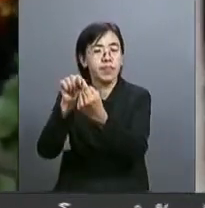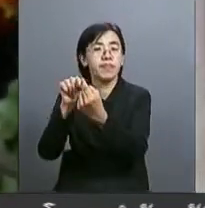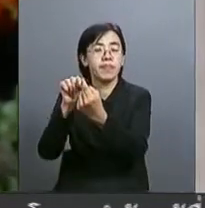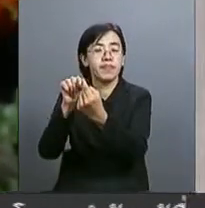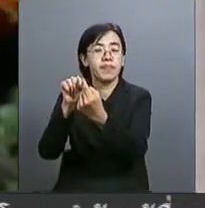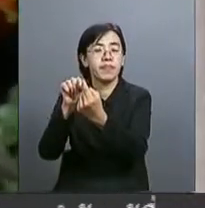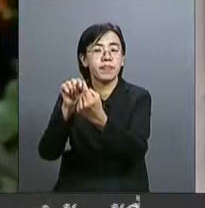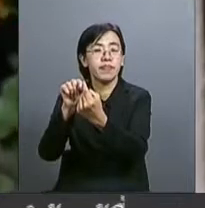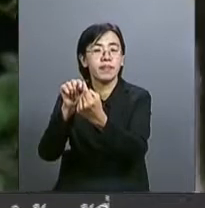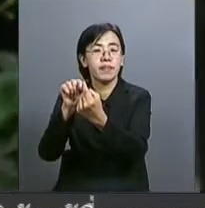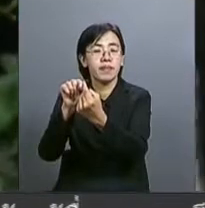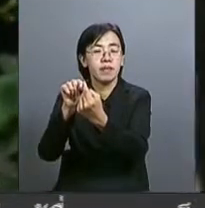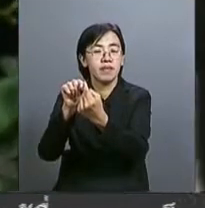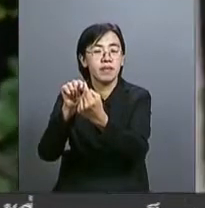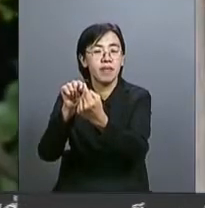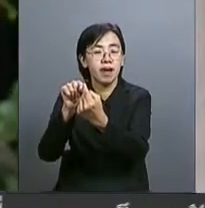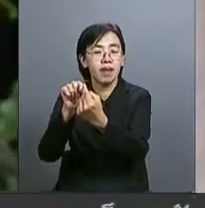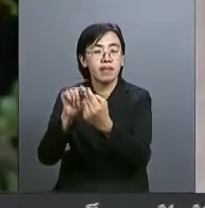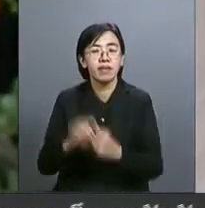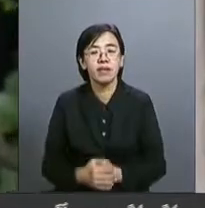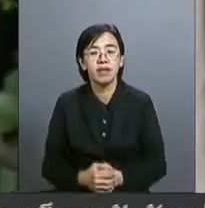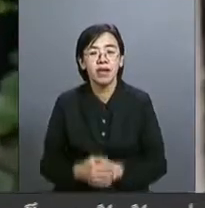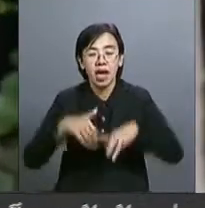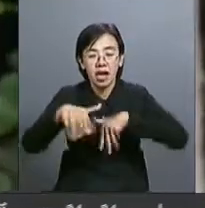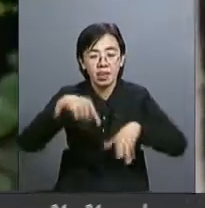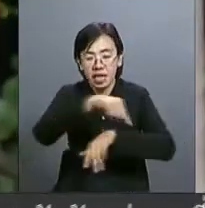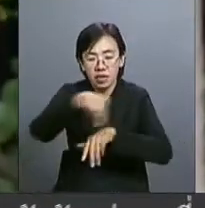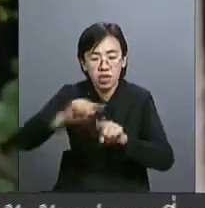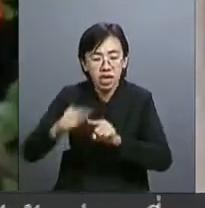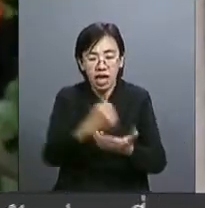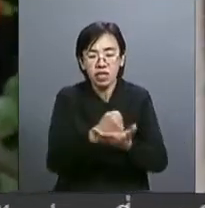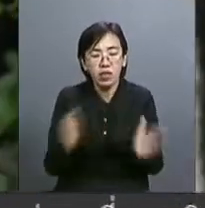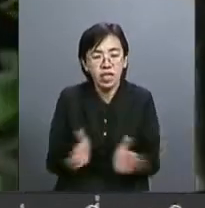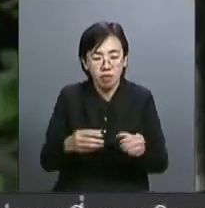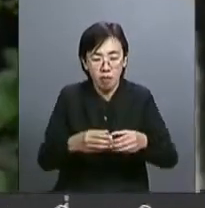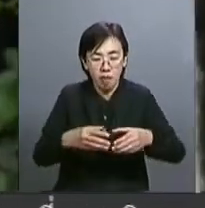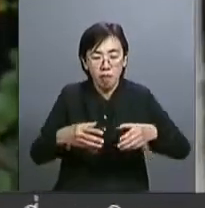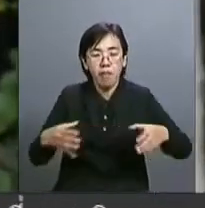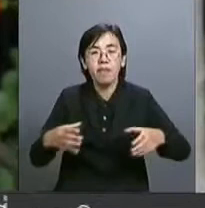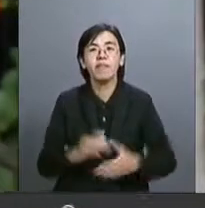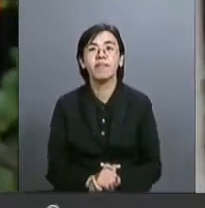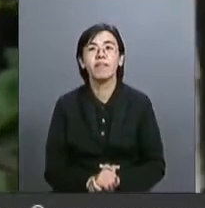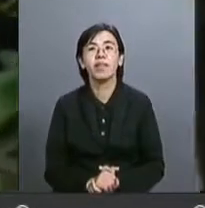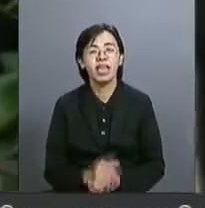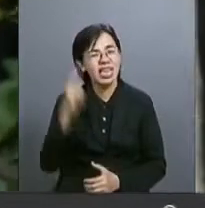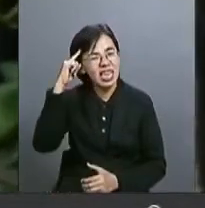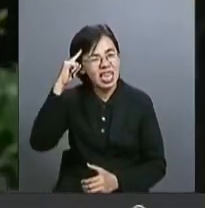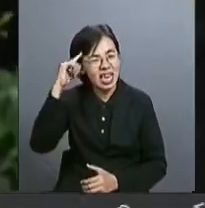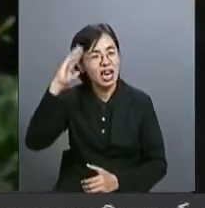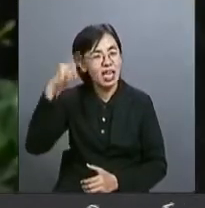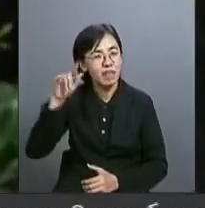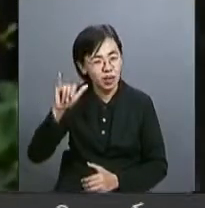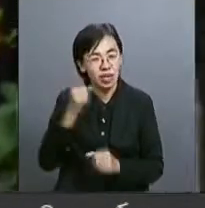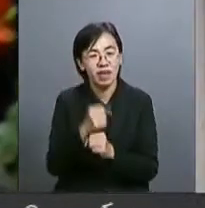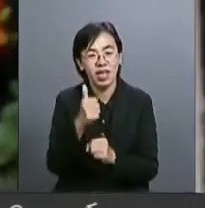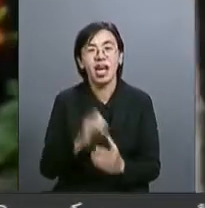เพิ่มเติมกองหนุนให้มากขึ้นให้ได้ตู่ทำได้พวกเราก็